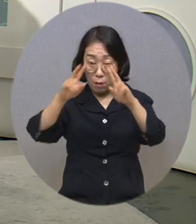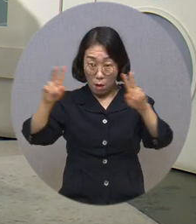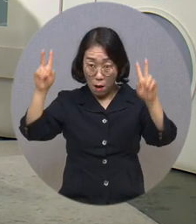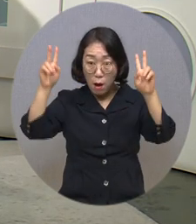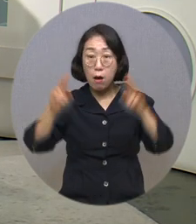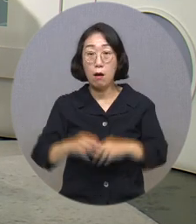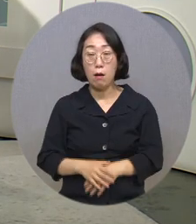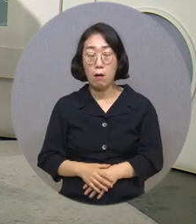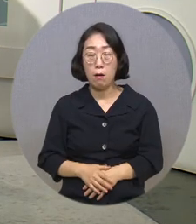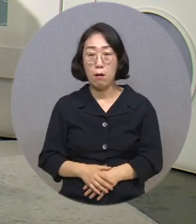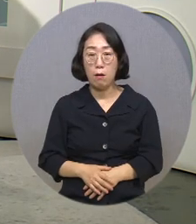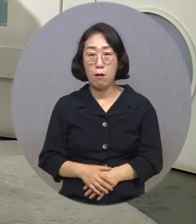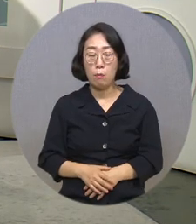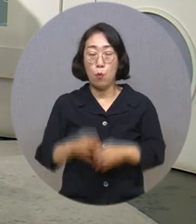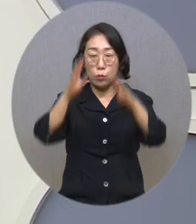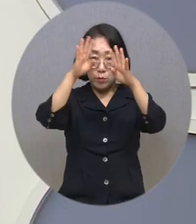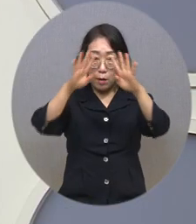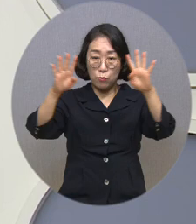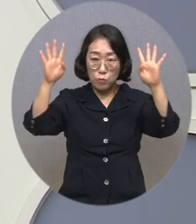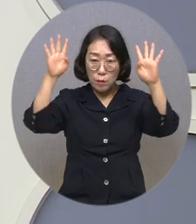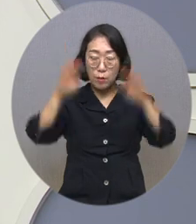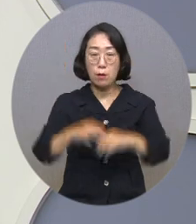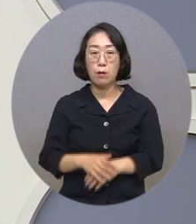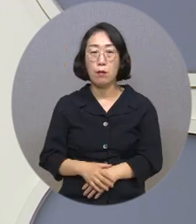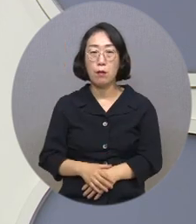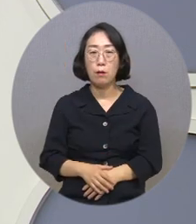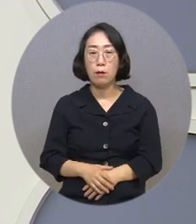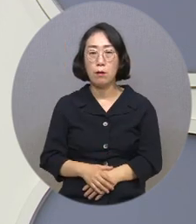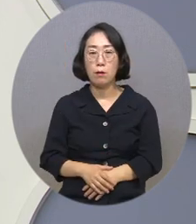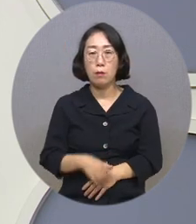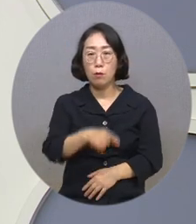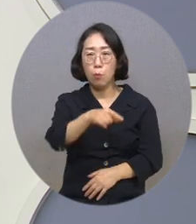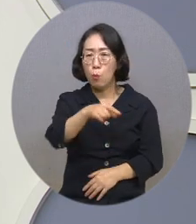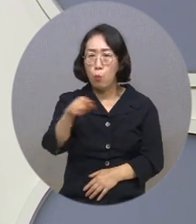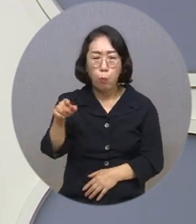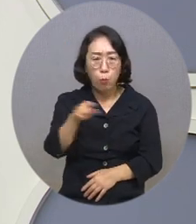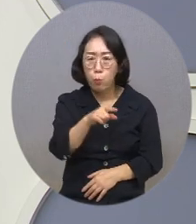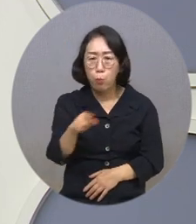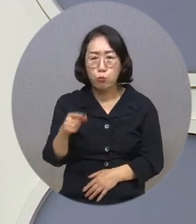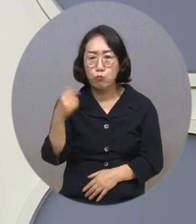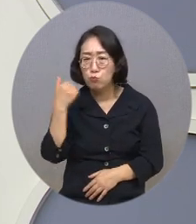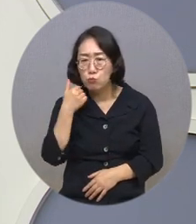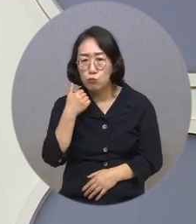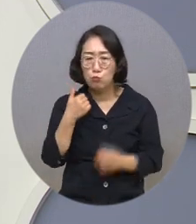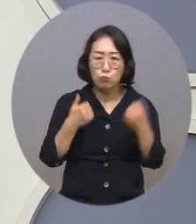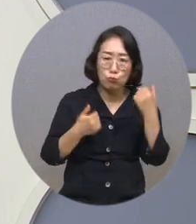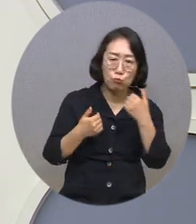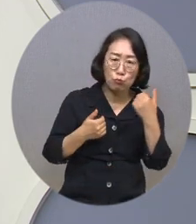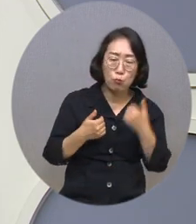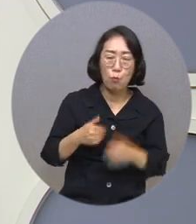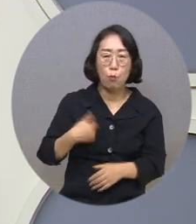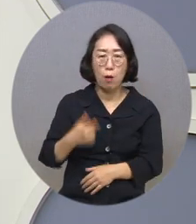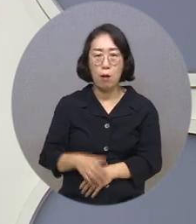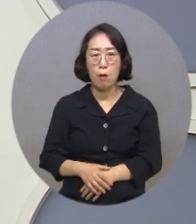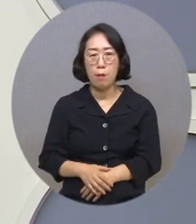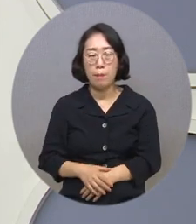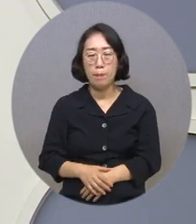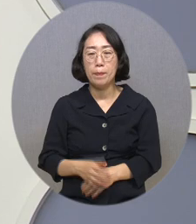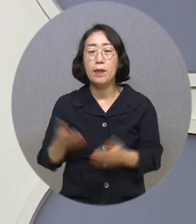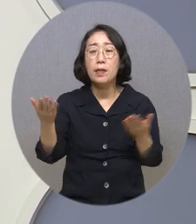지금은 이제 일반 대학, 전문 대학이라고 그럽니다. 네. 이게 정체성이 없어져 버린 겁니다, 전부 다. 전부 취업에